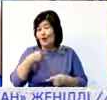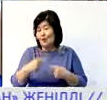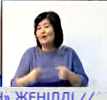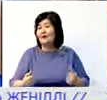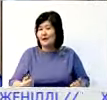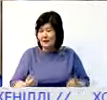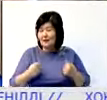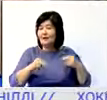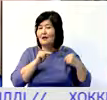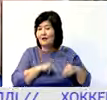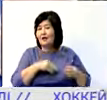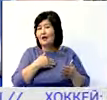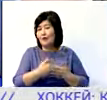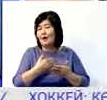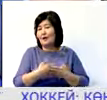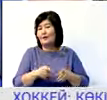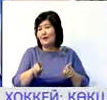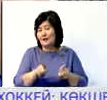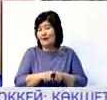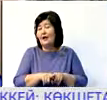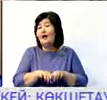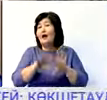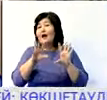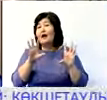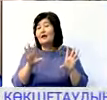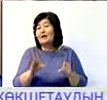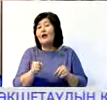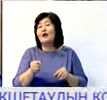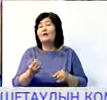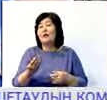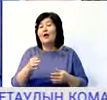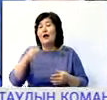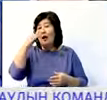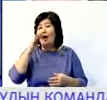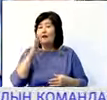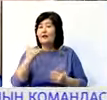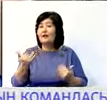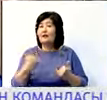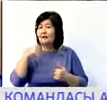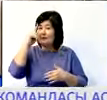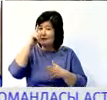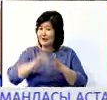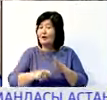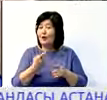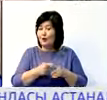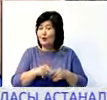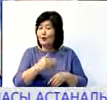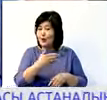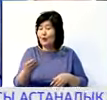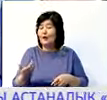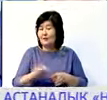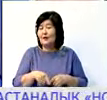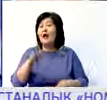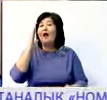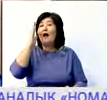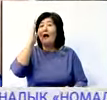төгіп еңбек деген өз жұмыс тастаған жаттықтырушыларым, сосын ата-ананың артқан үміттері маған солай бәрі алғыс айтамын. Әрі